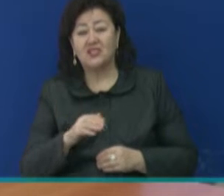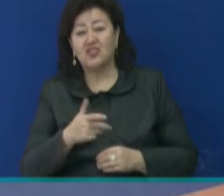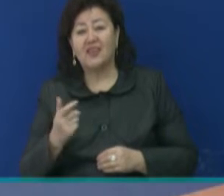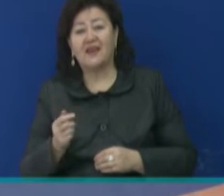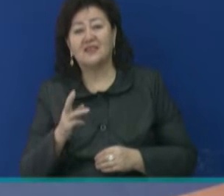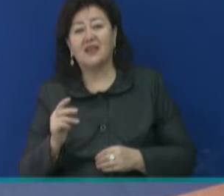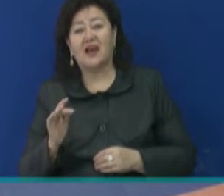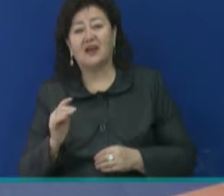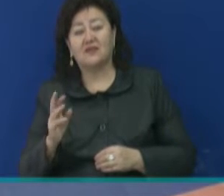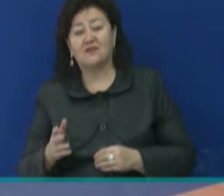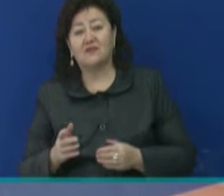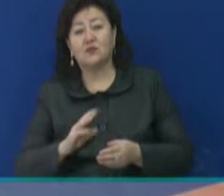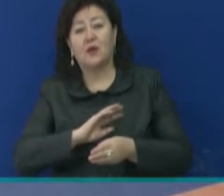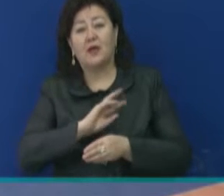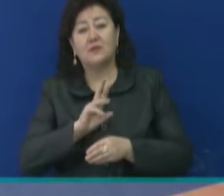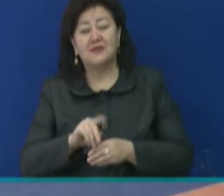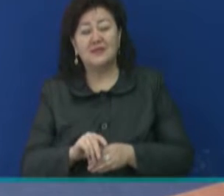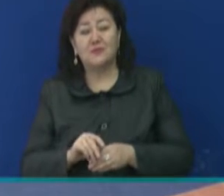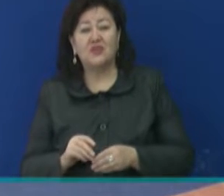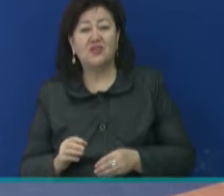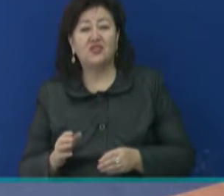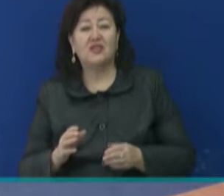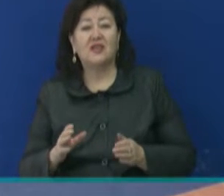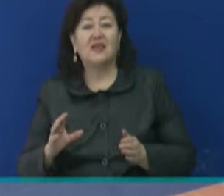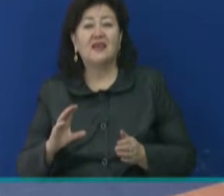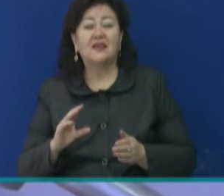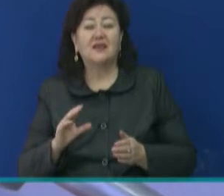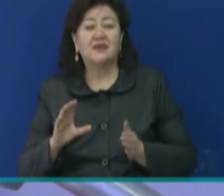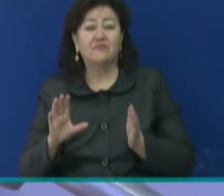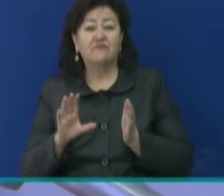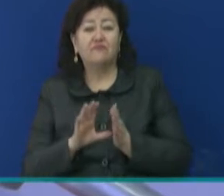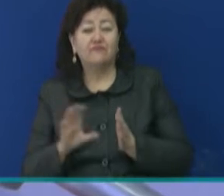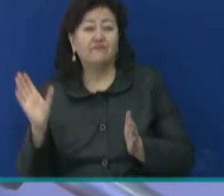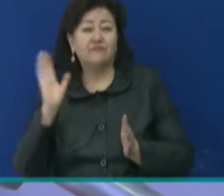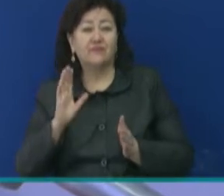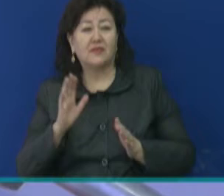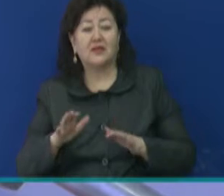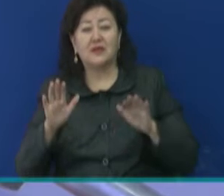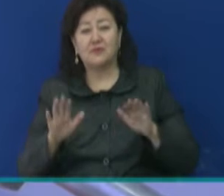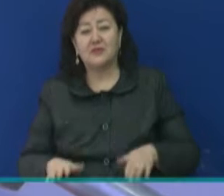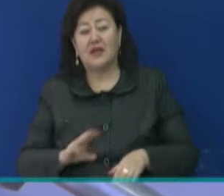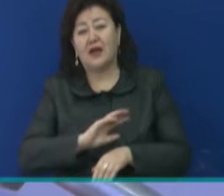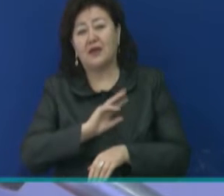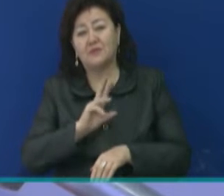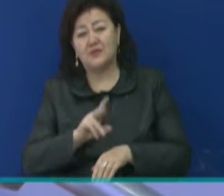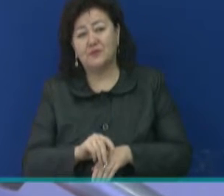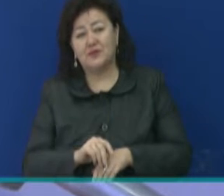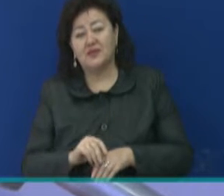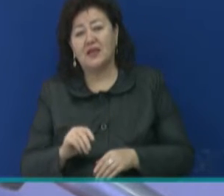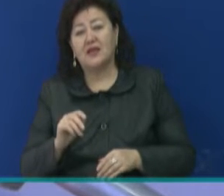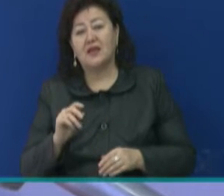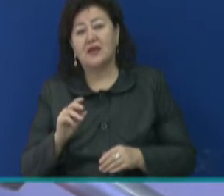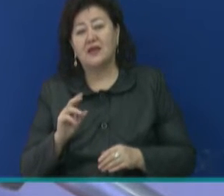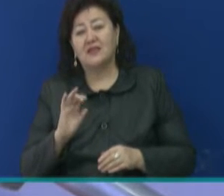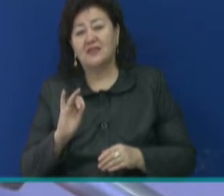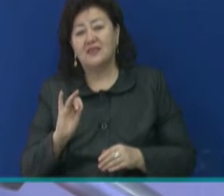три этапа Для обеспечения их строительства инженерными и коммуникационными сетями это зоны застройки обеспечены инженерно-коммуникационные